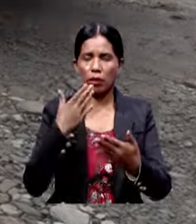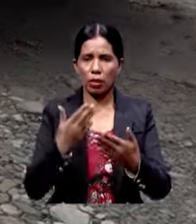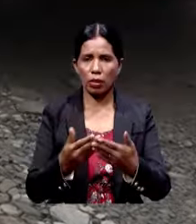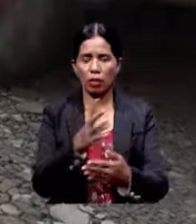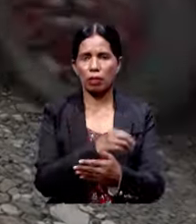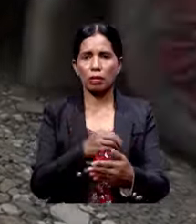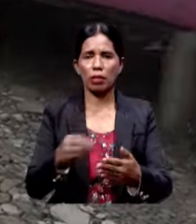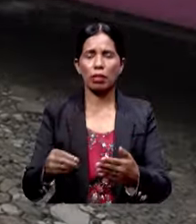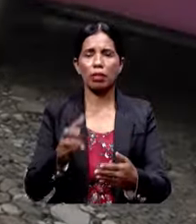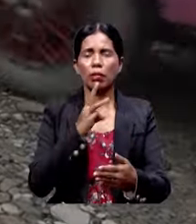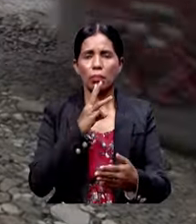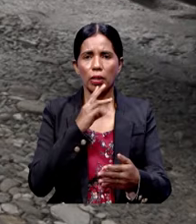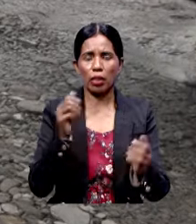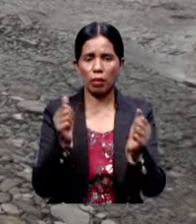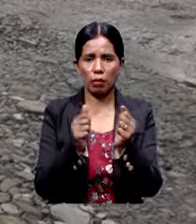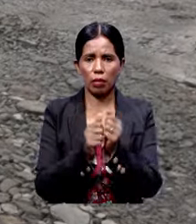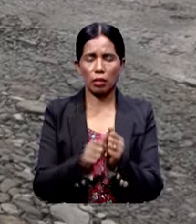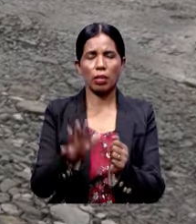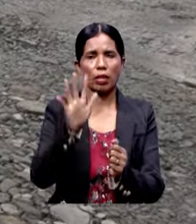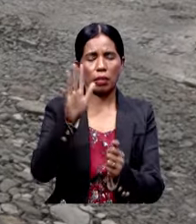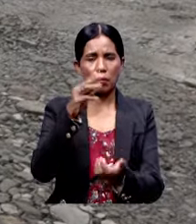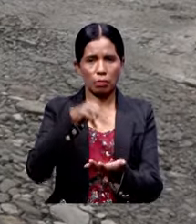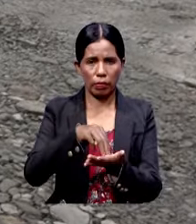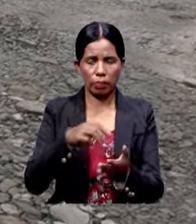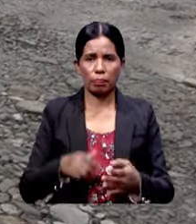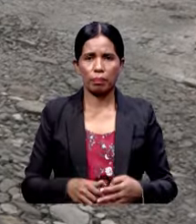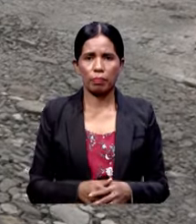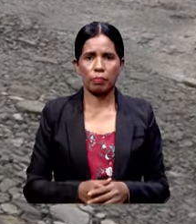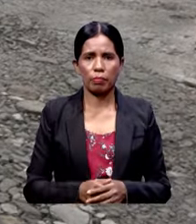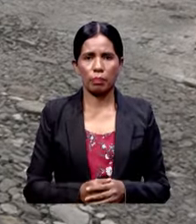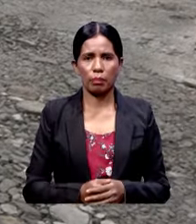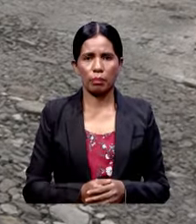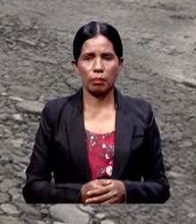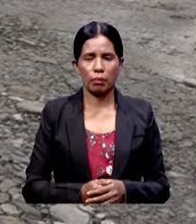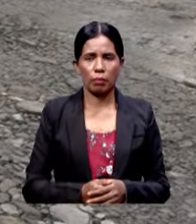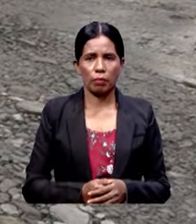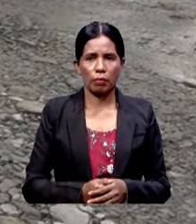abastecimento babe hamutuk besik tokon lima, equipa cobertura ziemen.